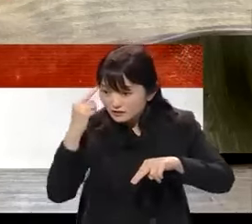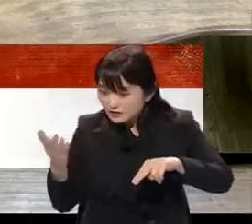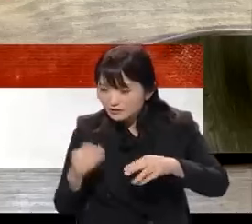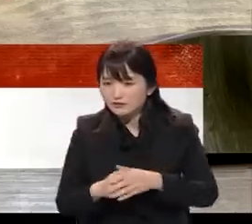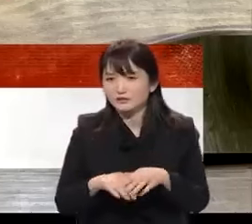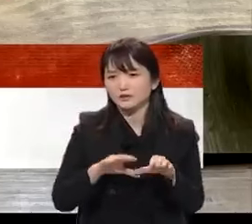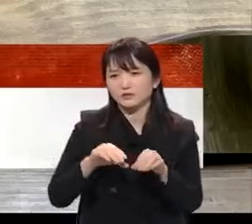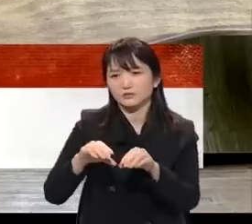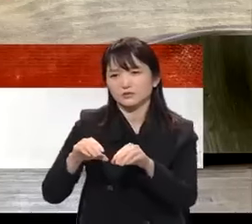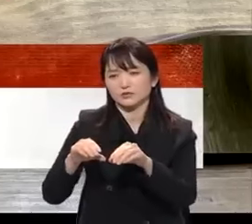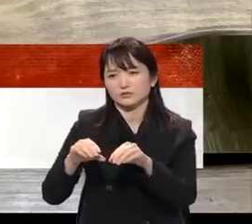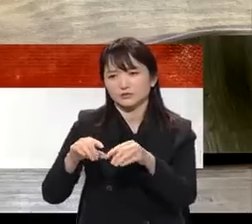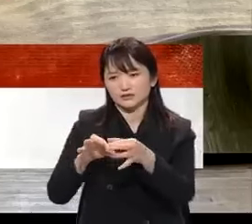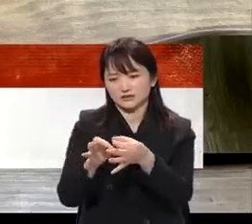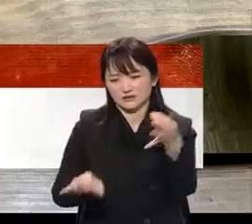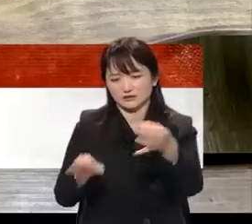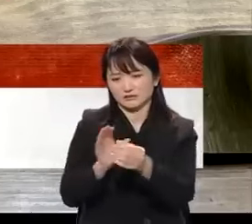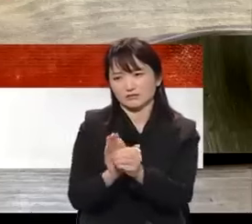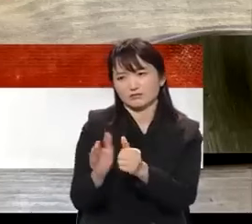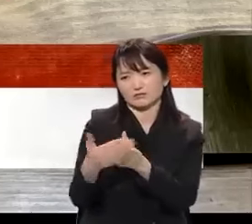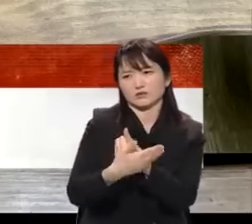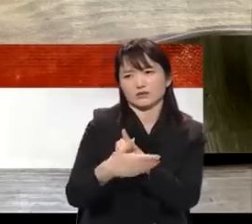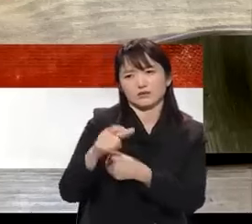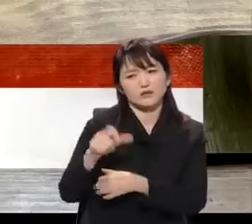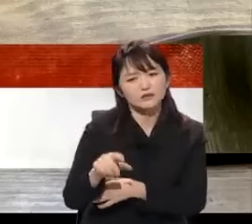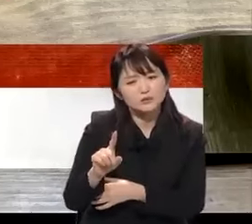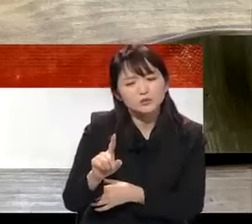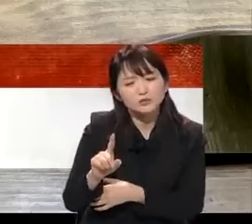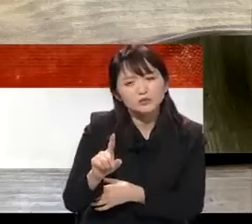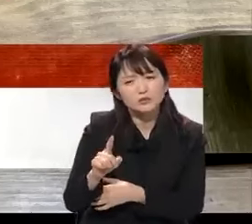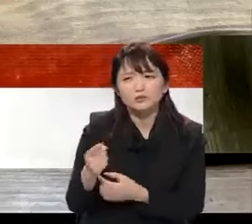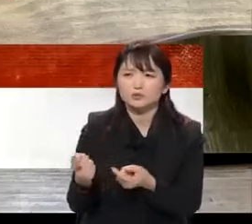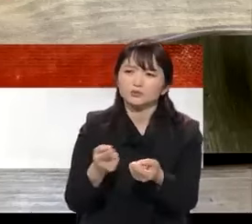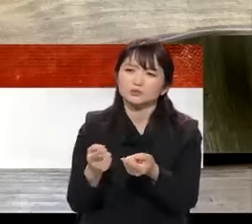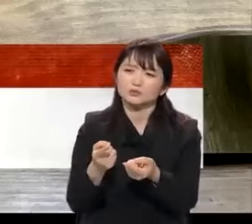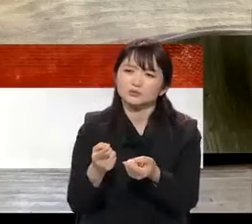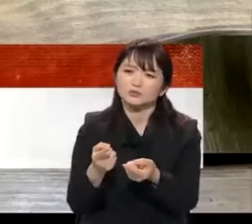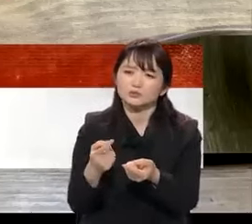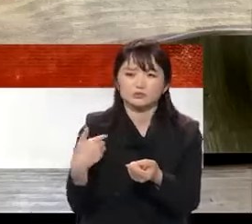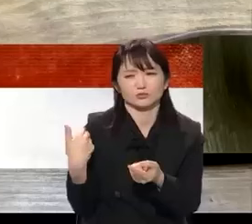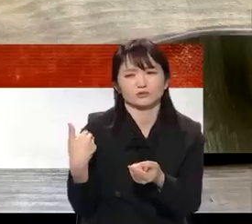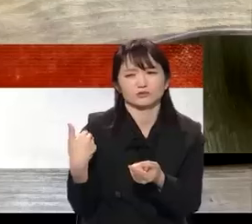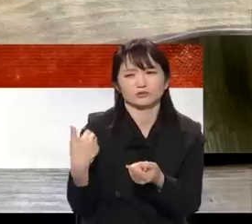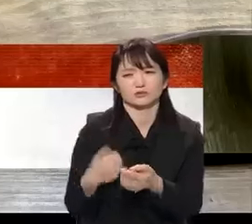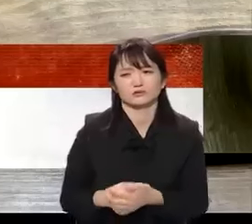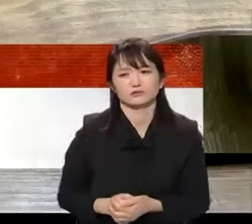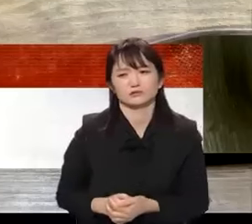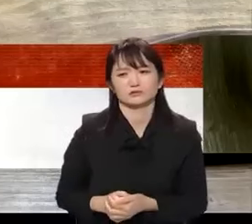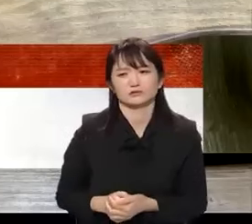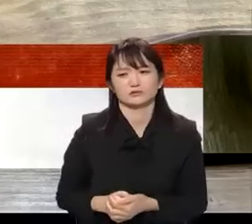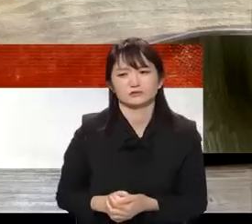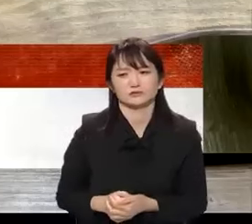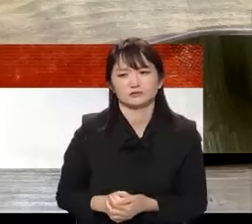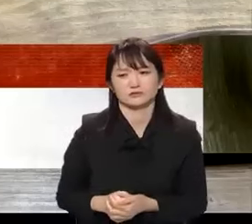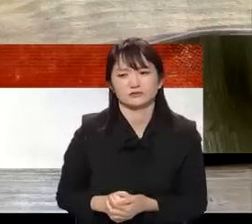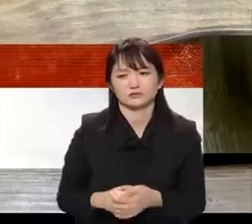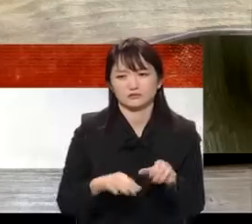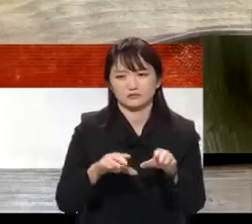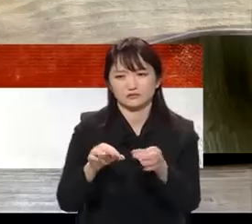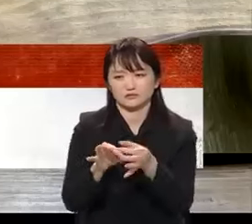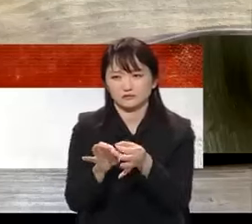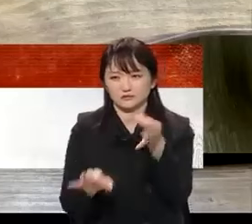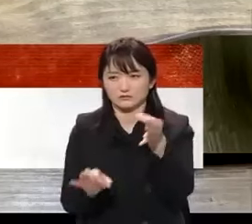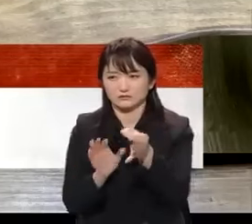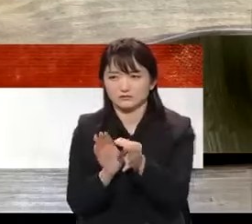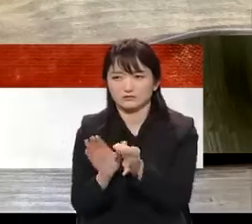스펀지가 되어져 있는 거라서 그게 강도를 조절 어느 정도 이제 그래서 그냥 스펀지가